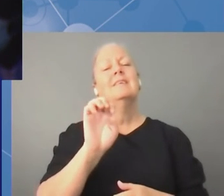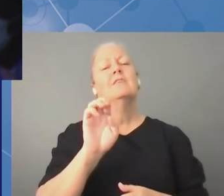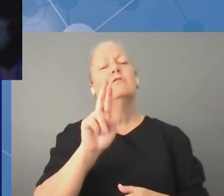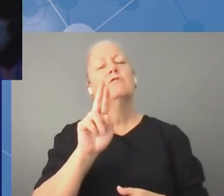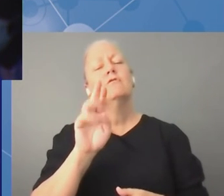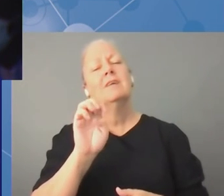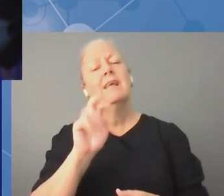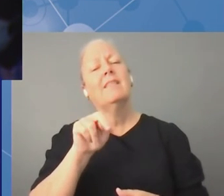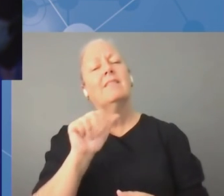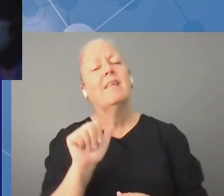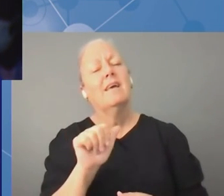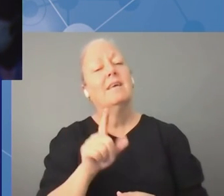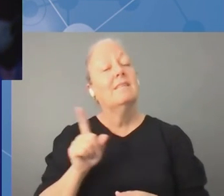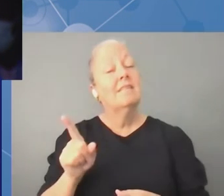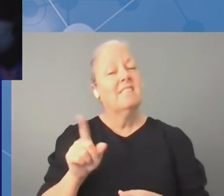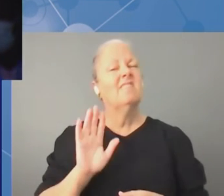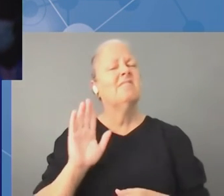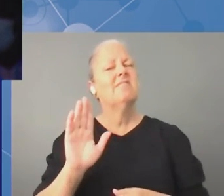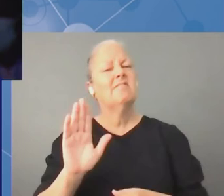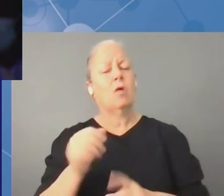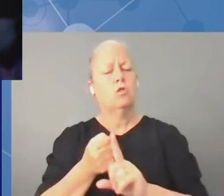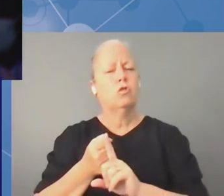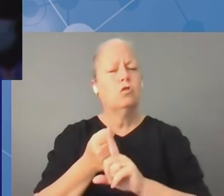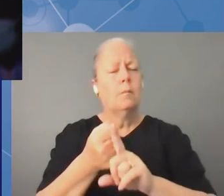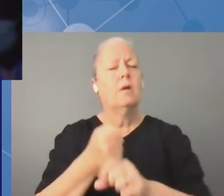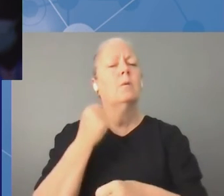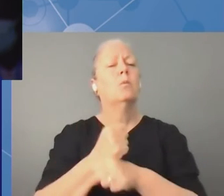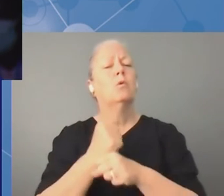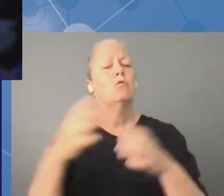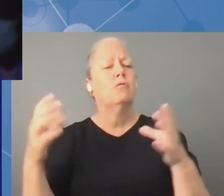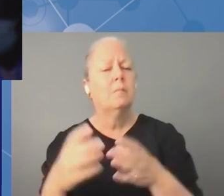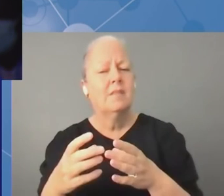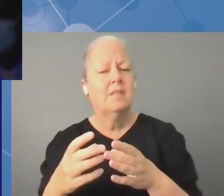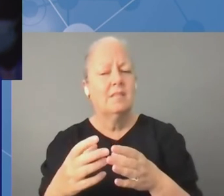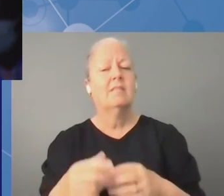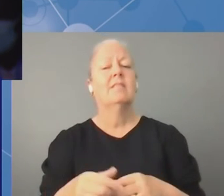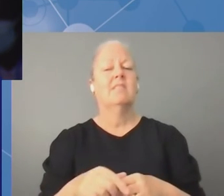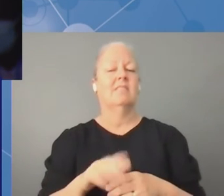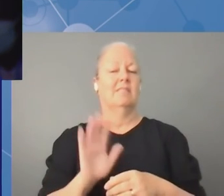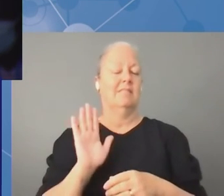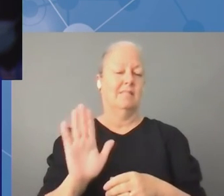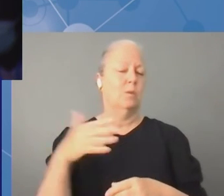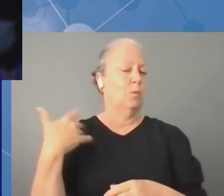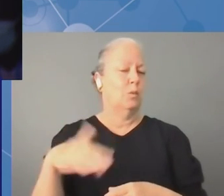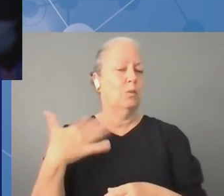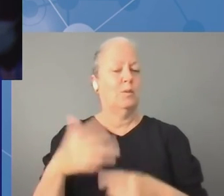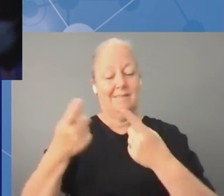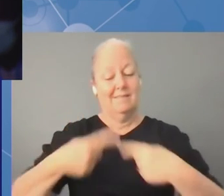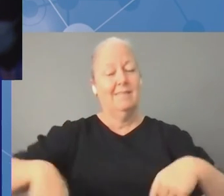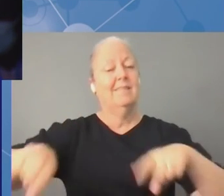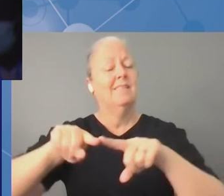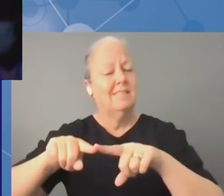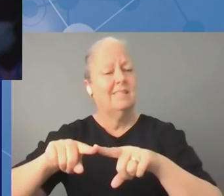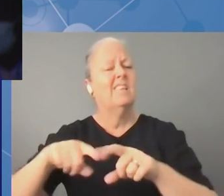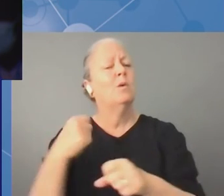новых навыков и умений. Хочу также назвать работу, проделанную с Ариной